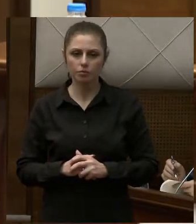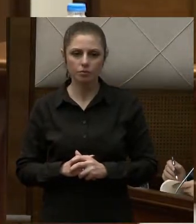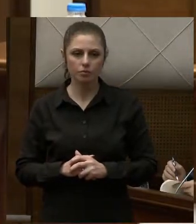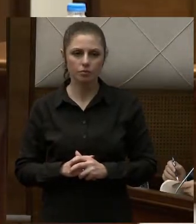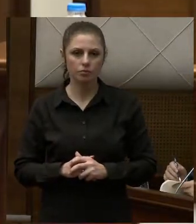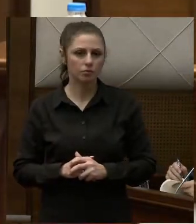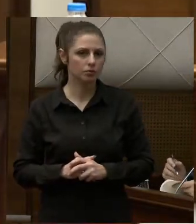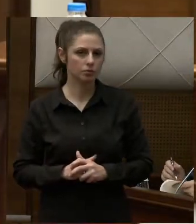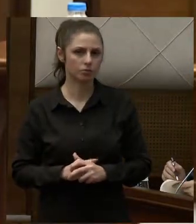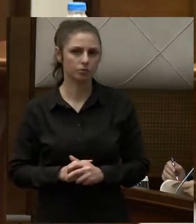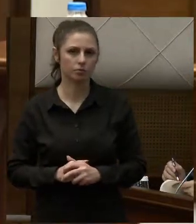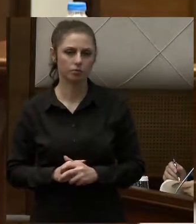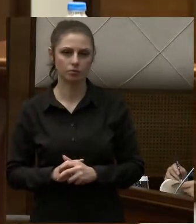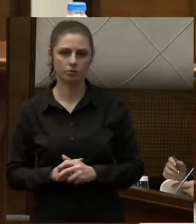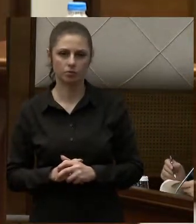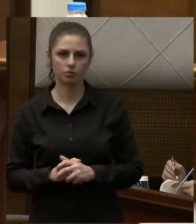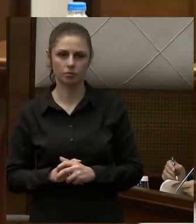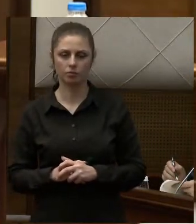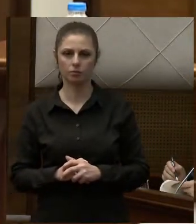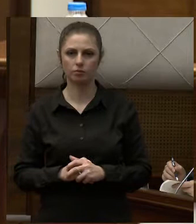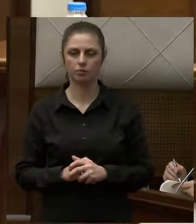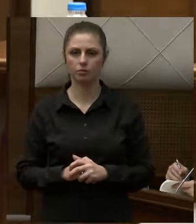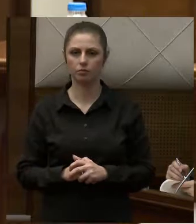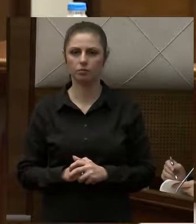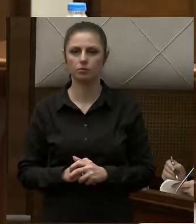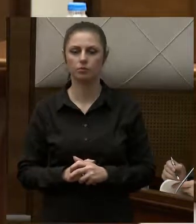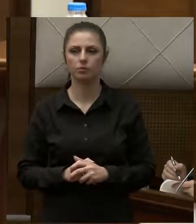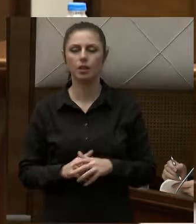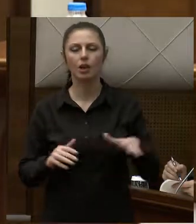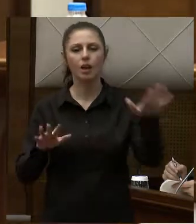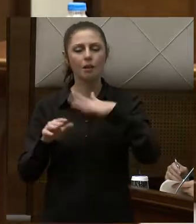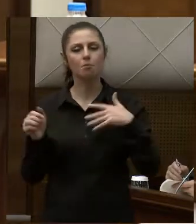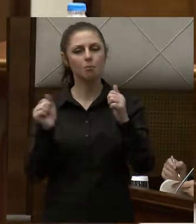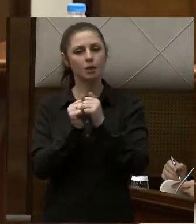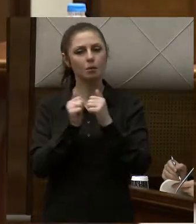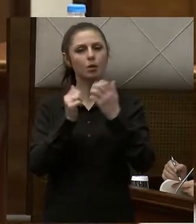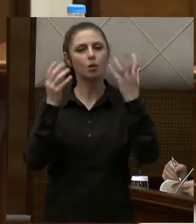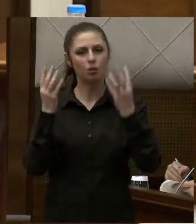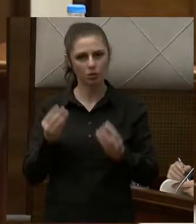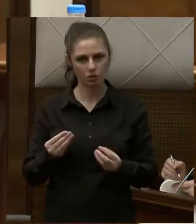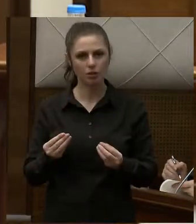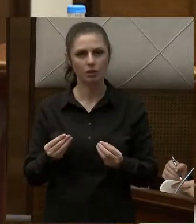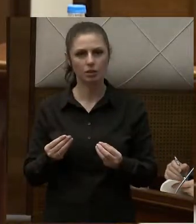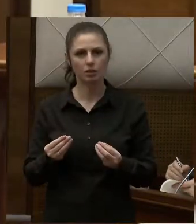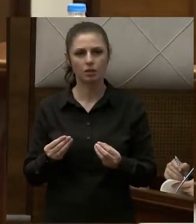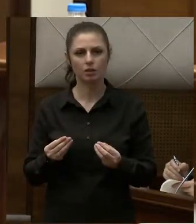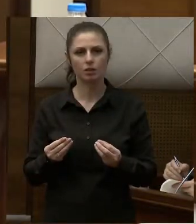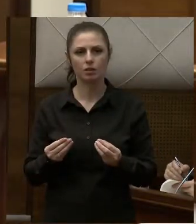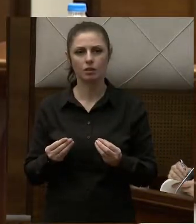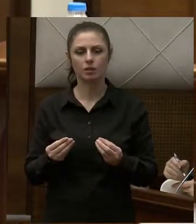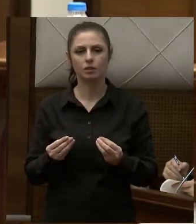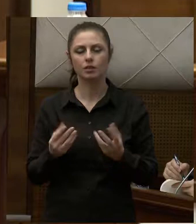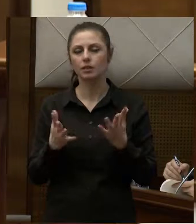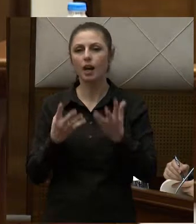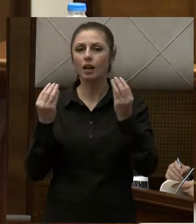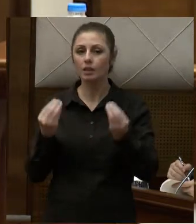Coşkun Bey toparlayın, vaktimiz kalmadı, cenazemiz de var. Evet. Hep kol kola versek, şu Pınartepe planlarını